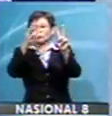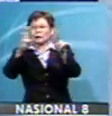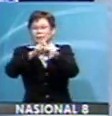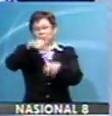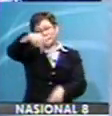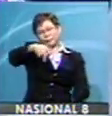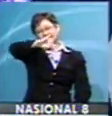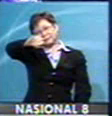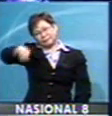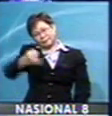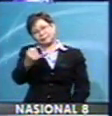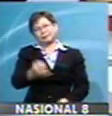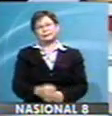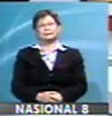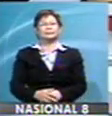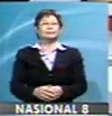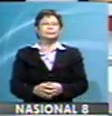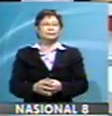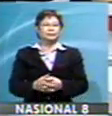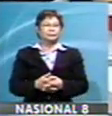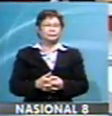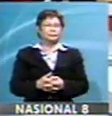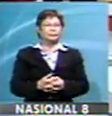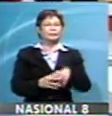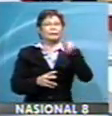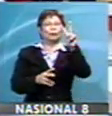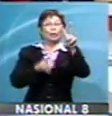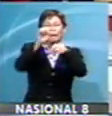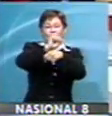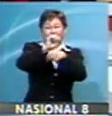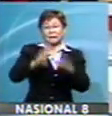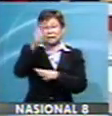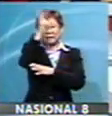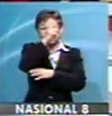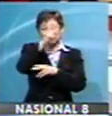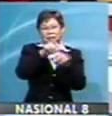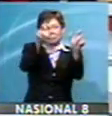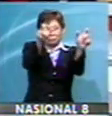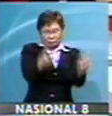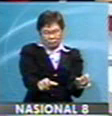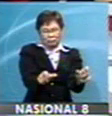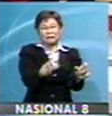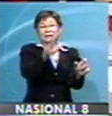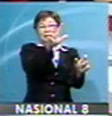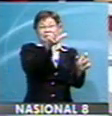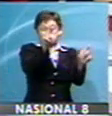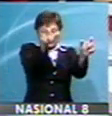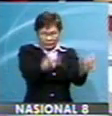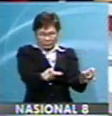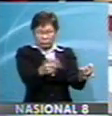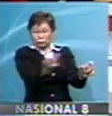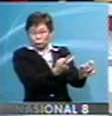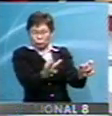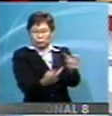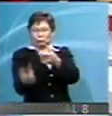Petaling Jaya Dua kakitangan kerajaan antara tiga suspek ditahan kerana dipercaya terlibat